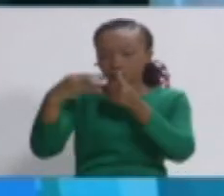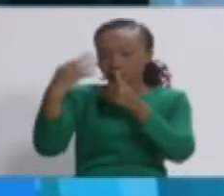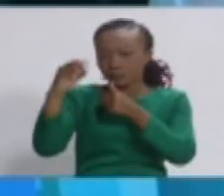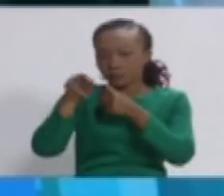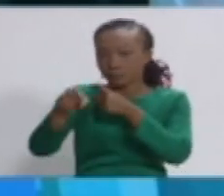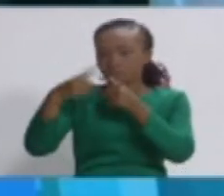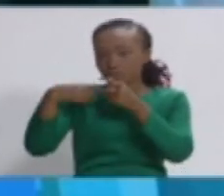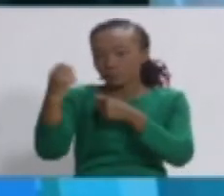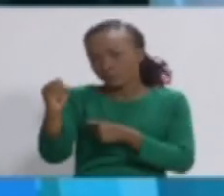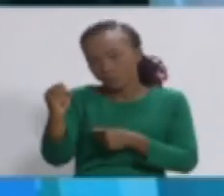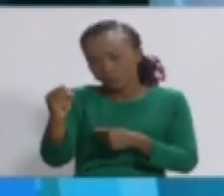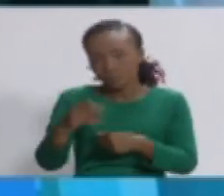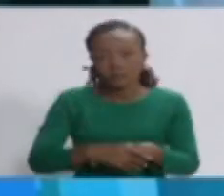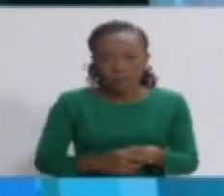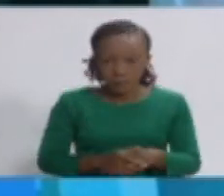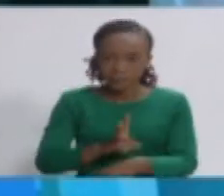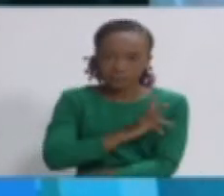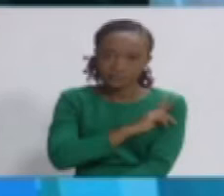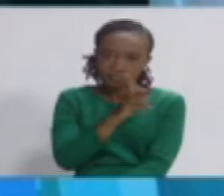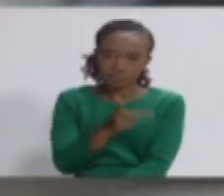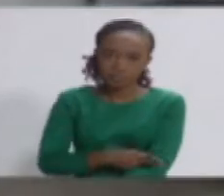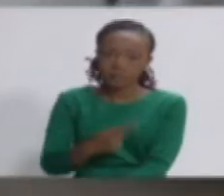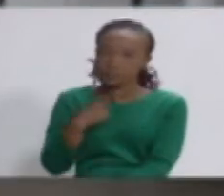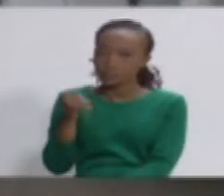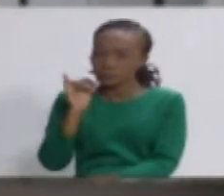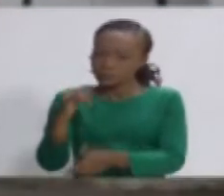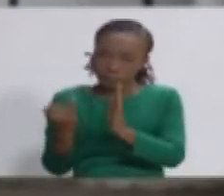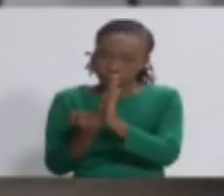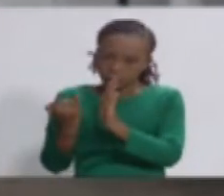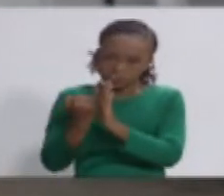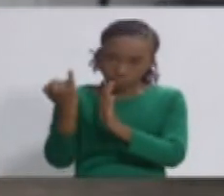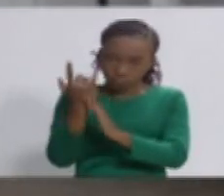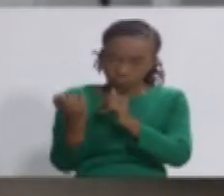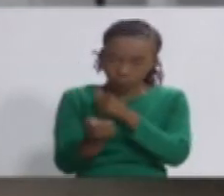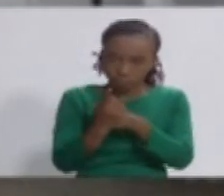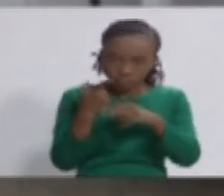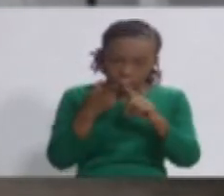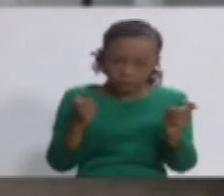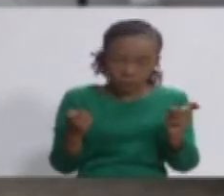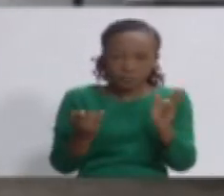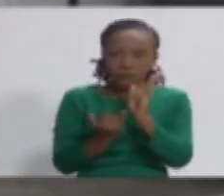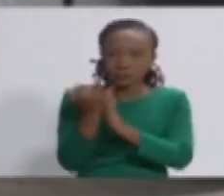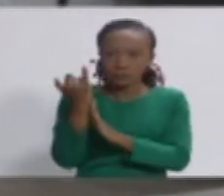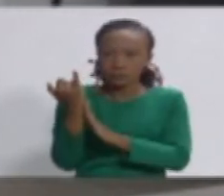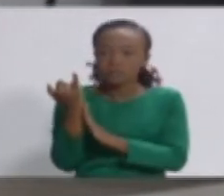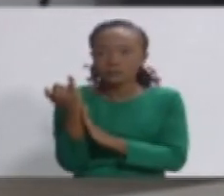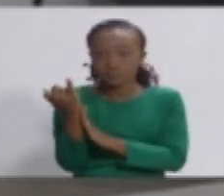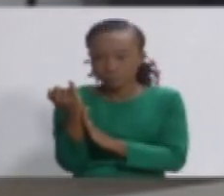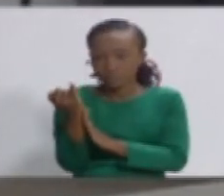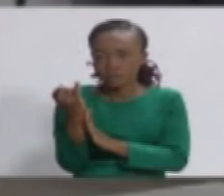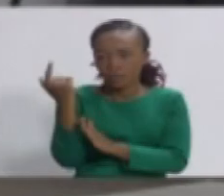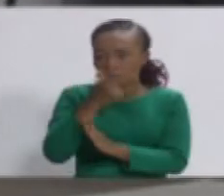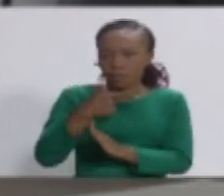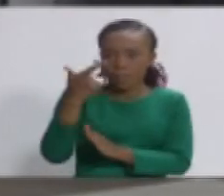senti 65. Mamlaka ya EPRA imesema ongezeko hilo la bei limetokana na kupanda kwa gharama ya mafuta iliyosafishwa